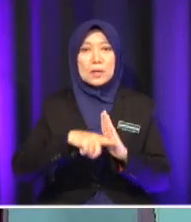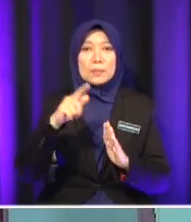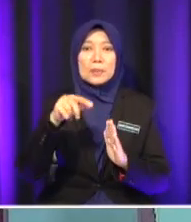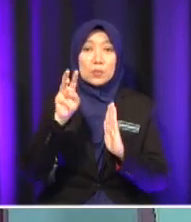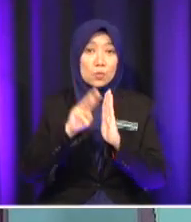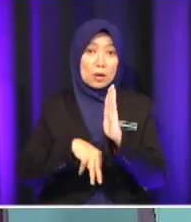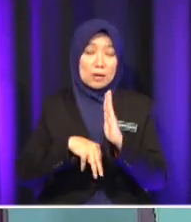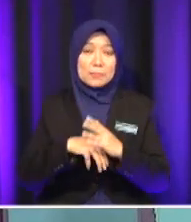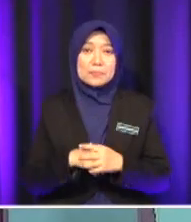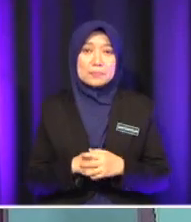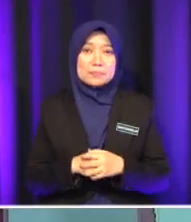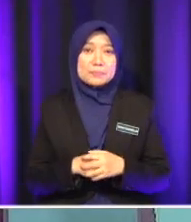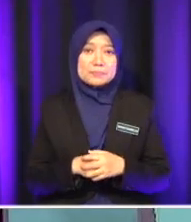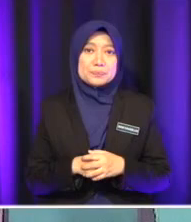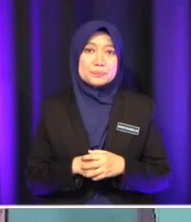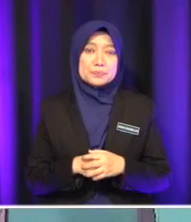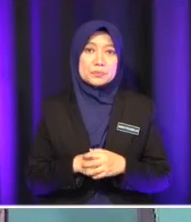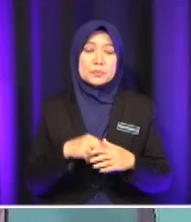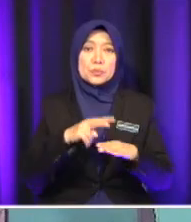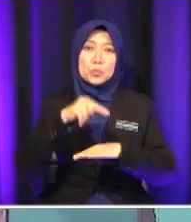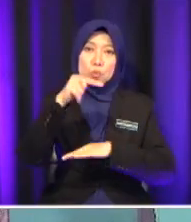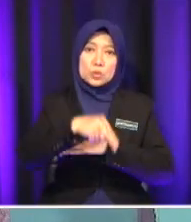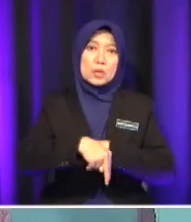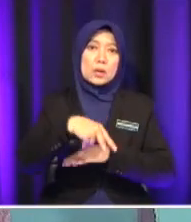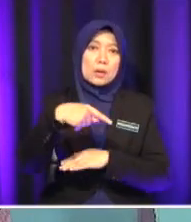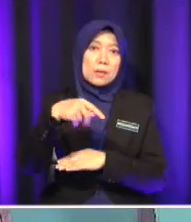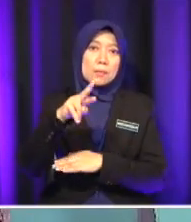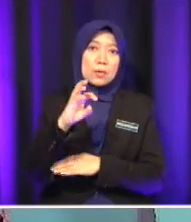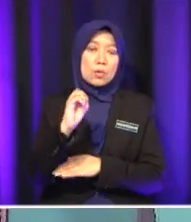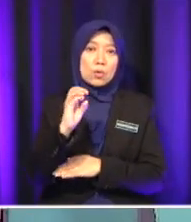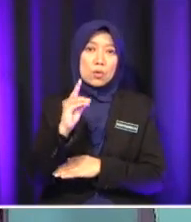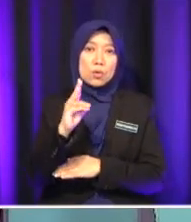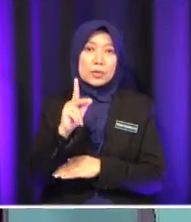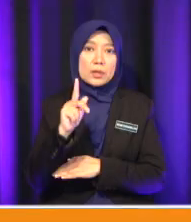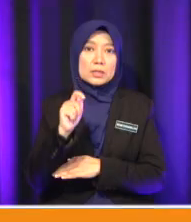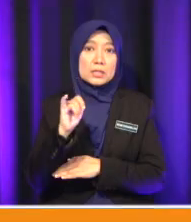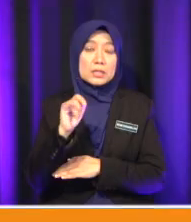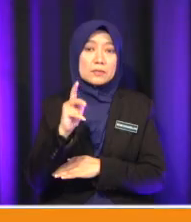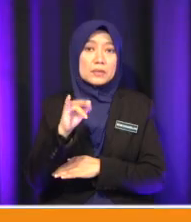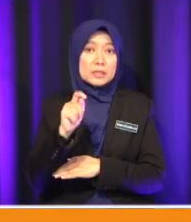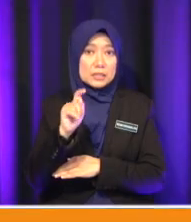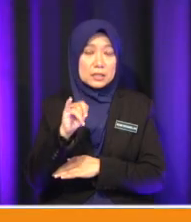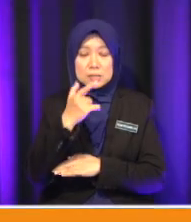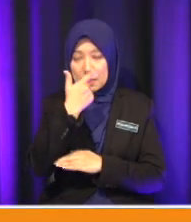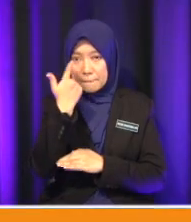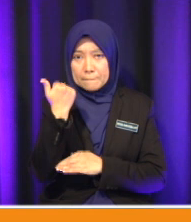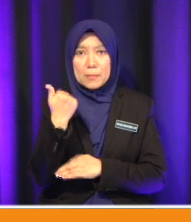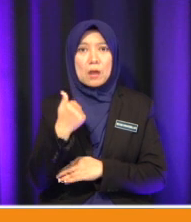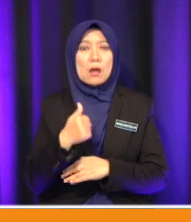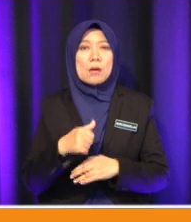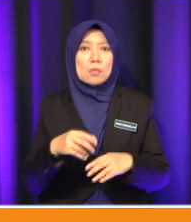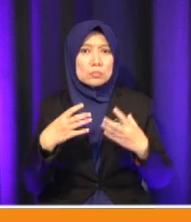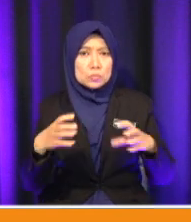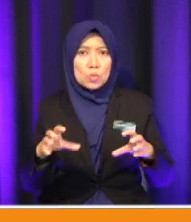oke seterusnya Ila penurunan produktivitas ya disebabkan oleh kecakapan pengeluaran barang